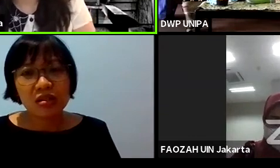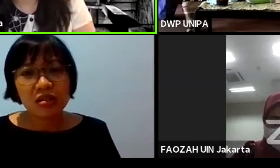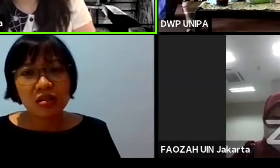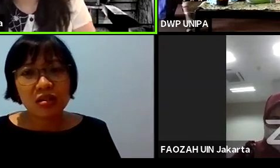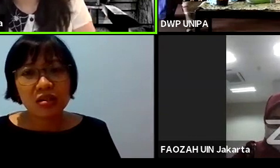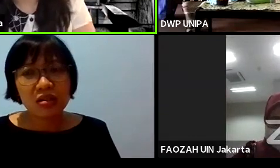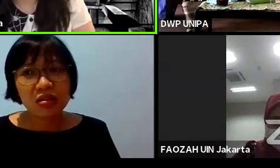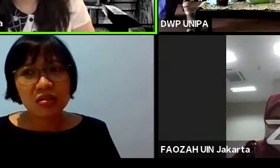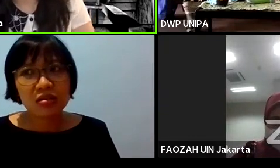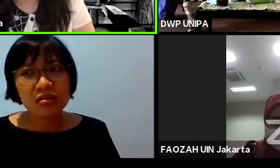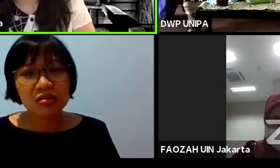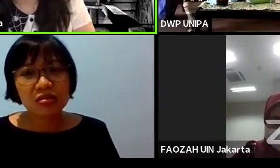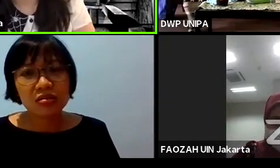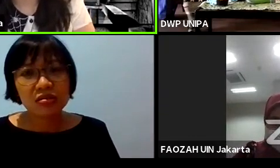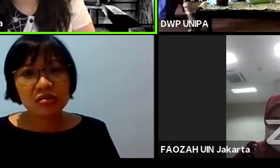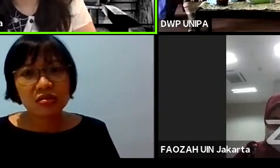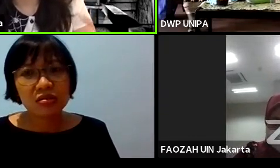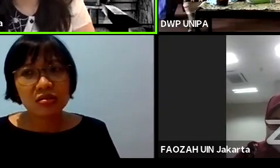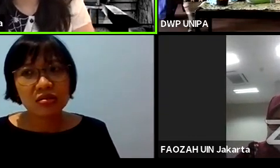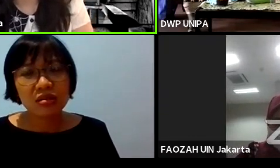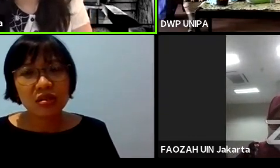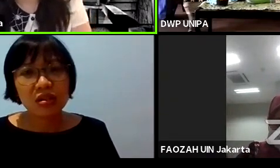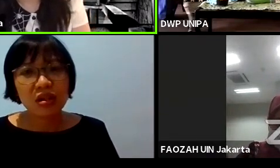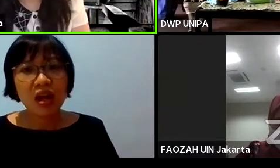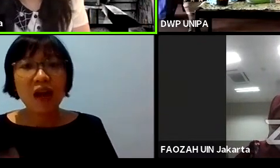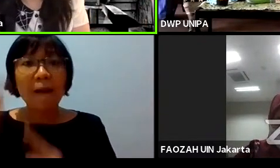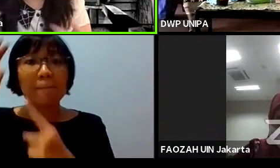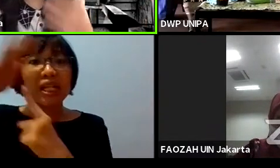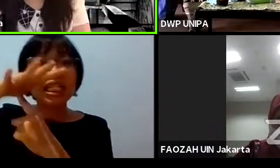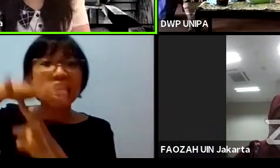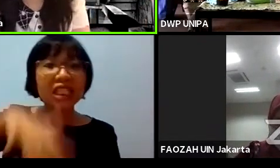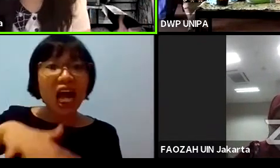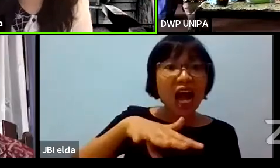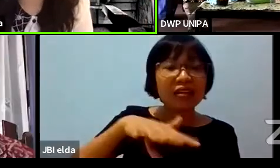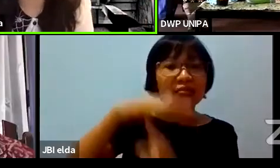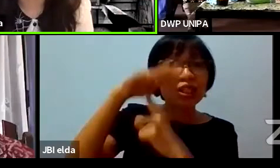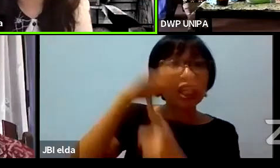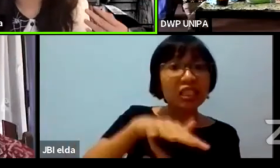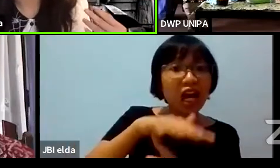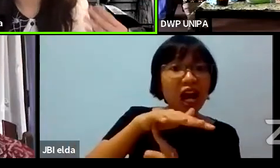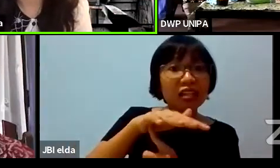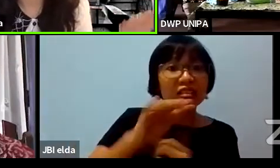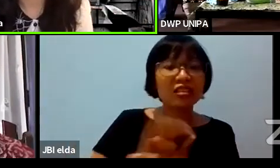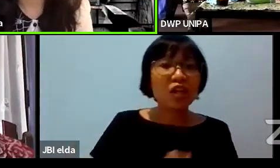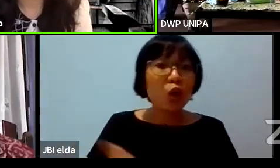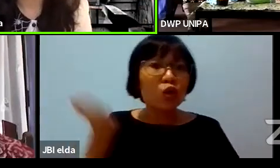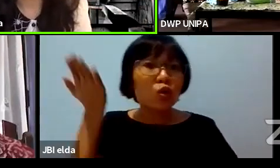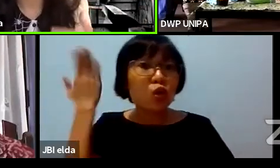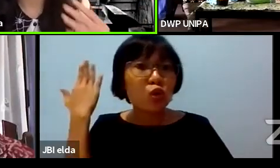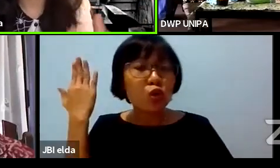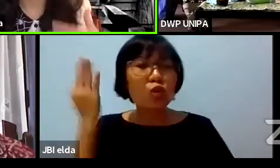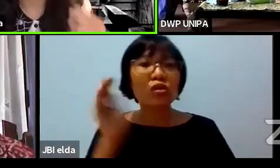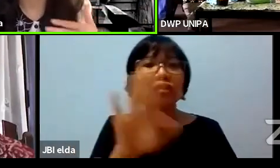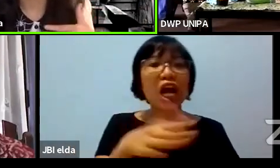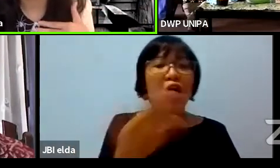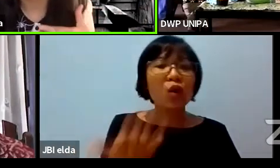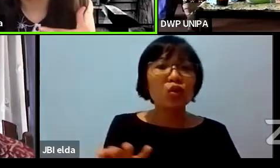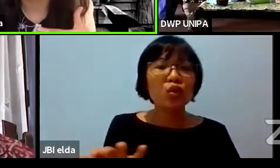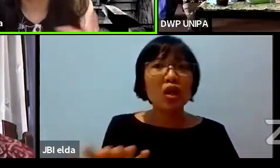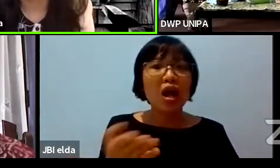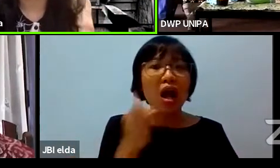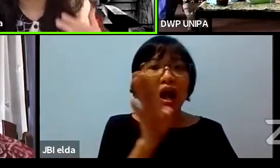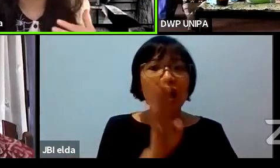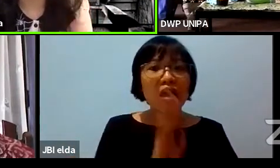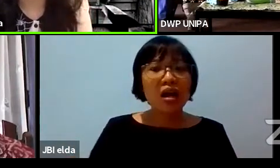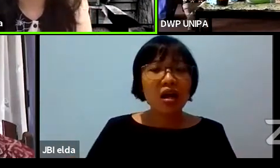tahun 40-an gitu, ada dekolonisasi negara-negara gitu menjadi merdeka, itu nggak berhenti di situ. Dia adalah struktur